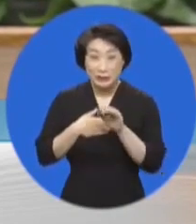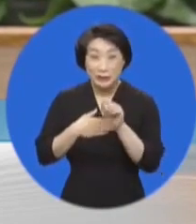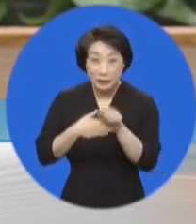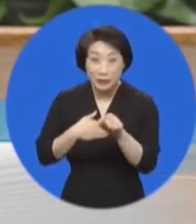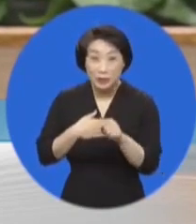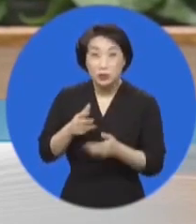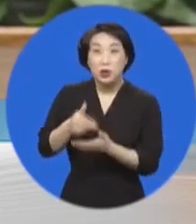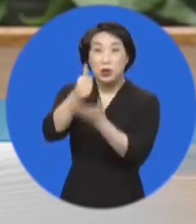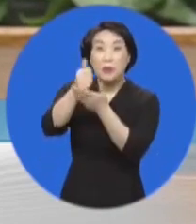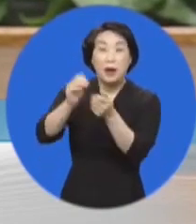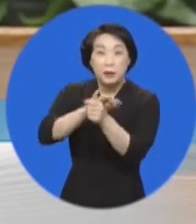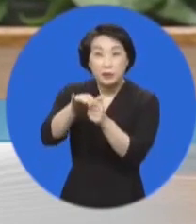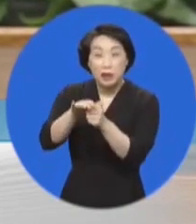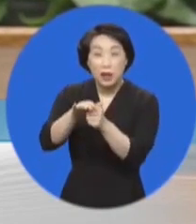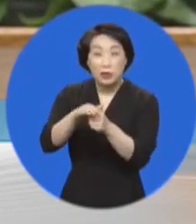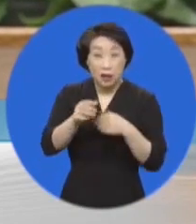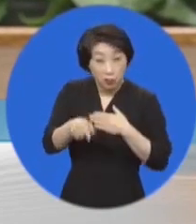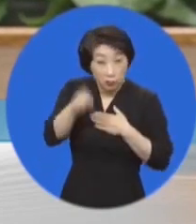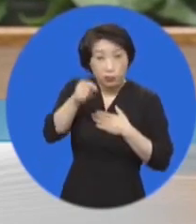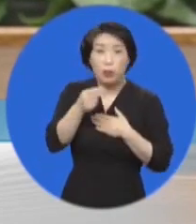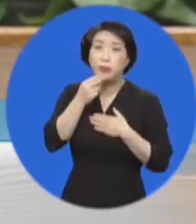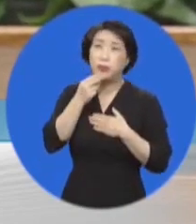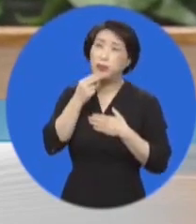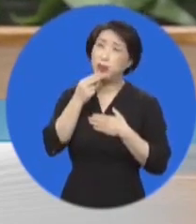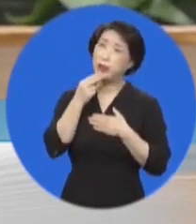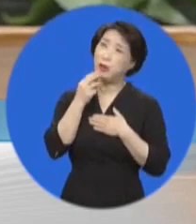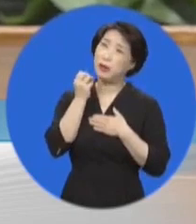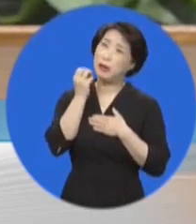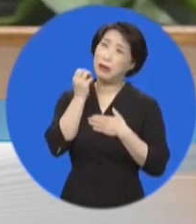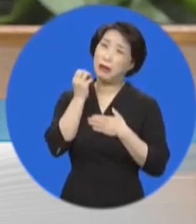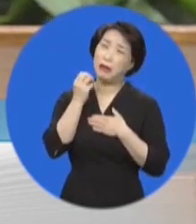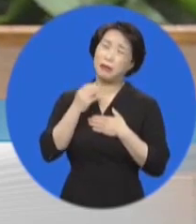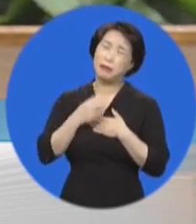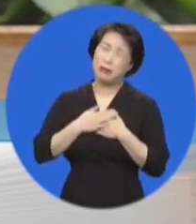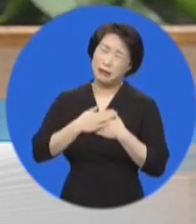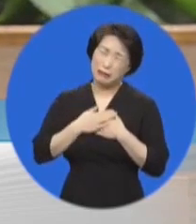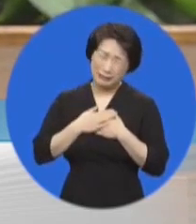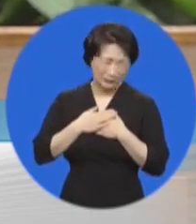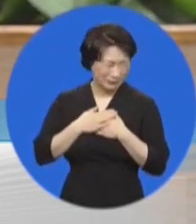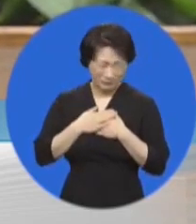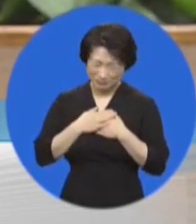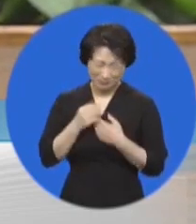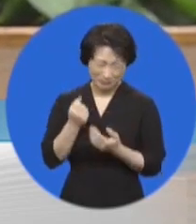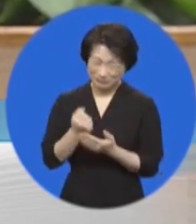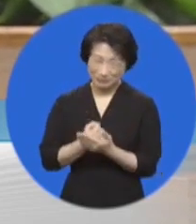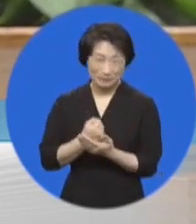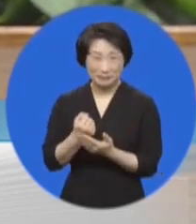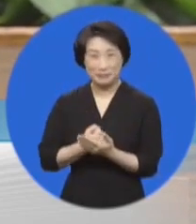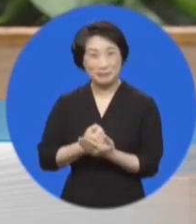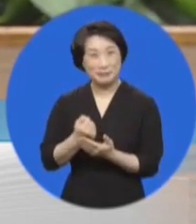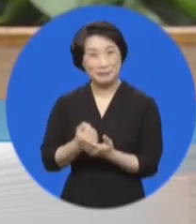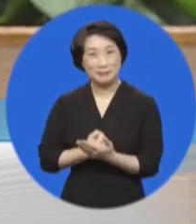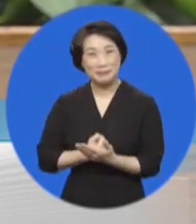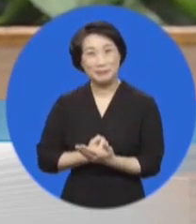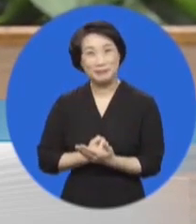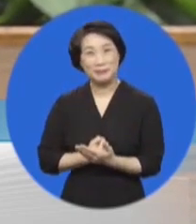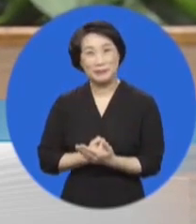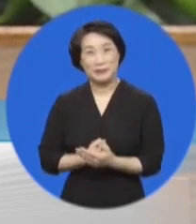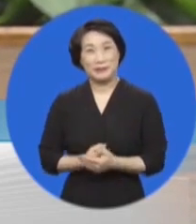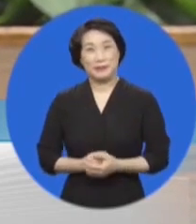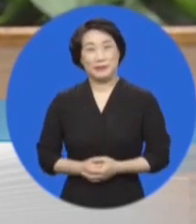이것이 내게 제일 화제가 안 되고 있다는데 조금 안타까움을 금치